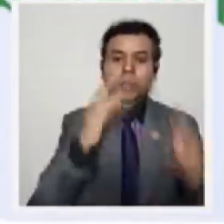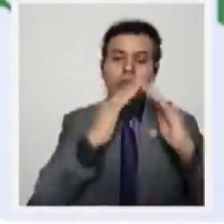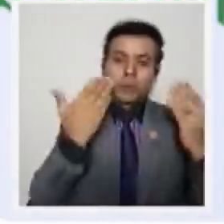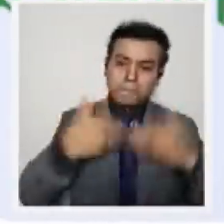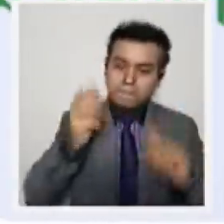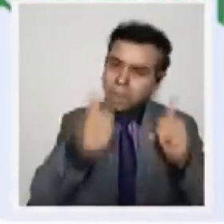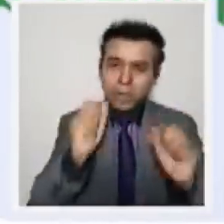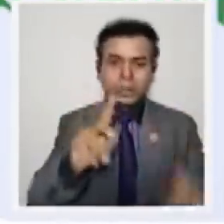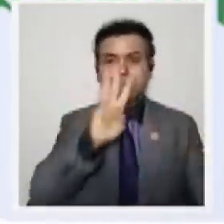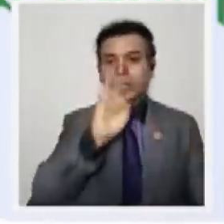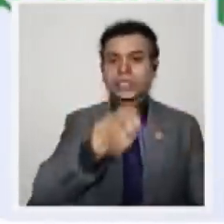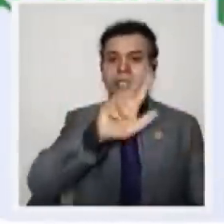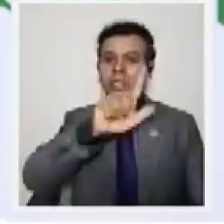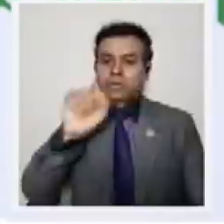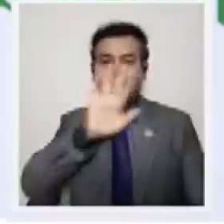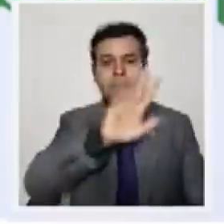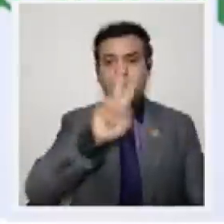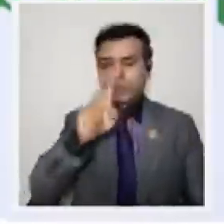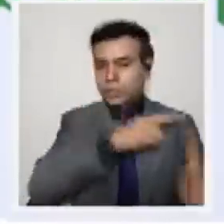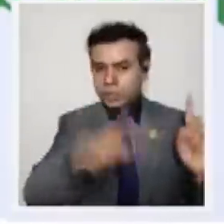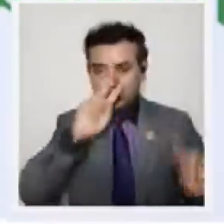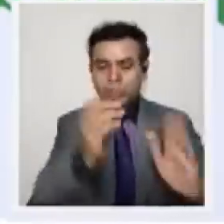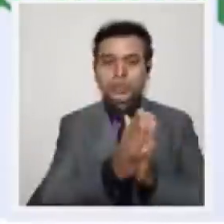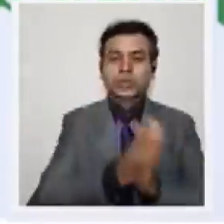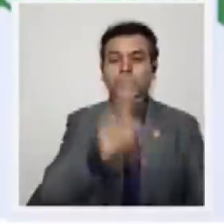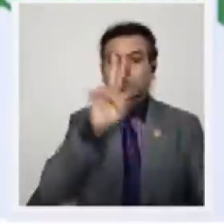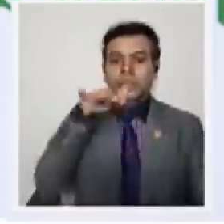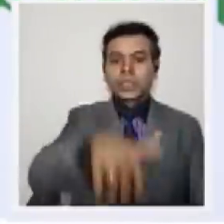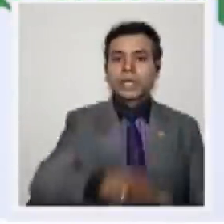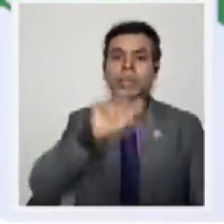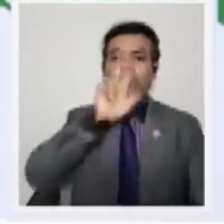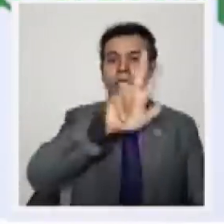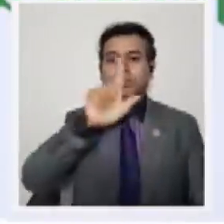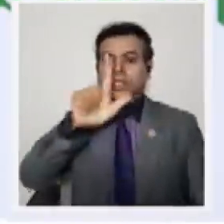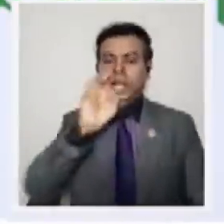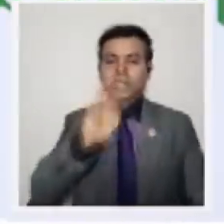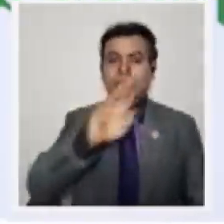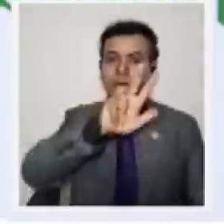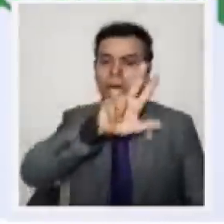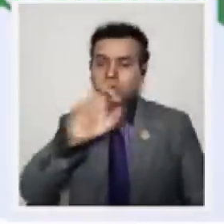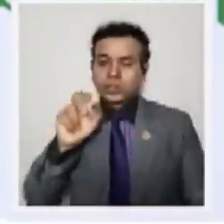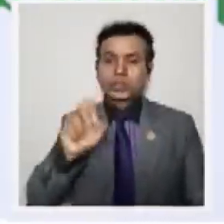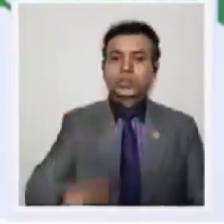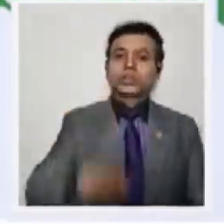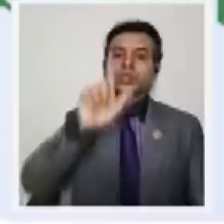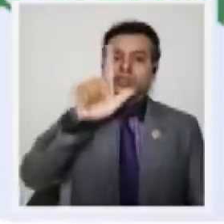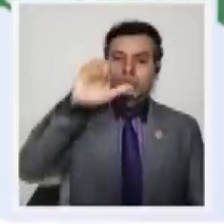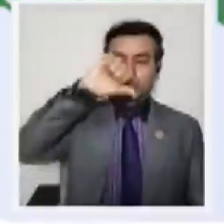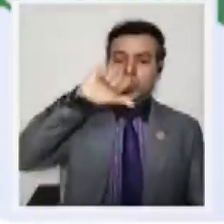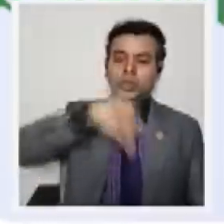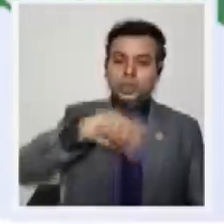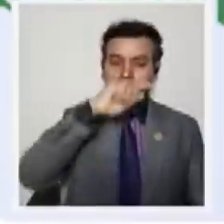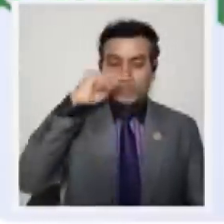24 ঘন্টায় কোয়ারেন্টাইন 2,707 জন, ছাড় পেয়েছেন 24 ঘন্টায় 3,752 জন, এ